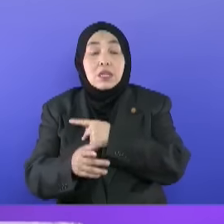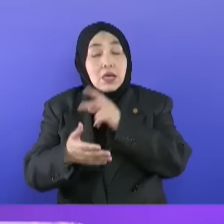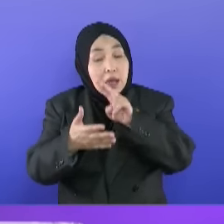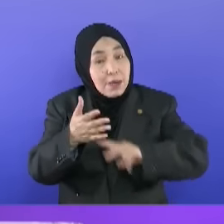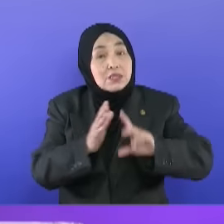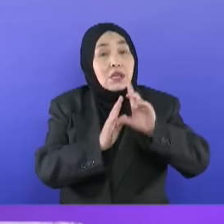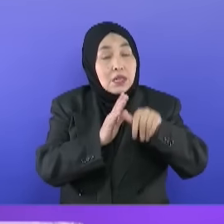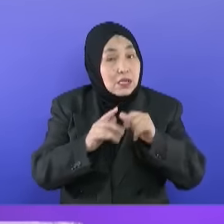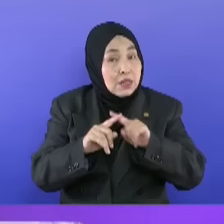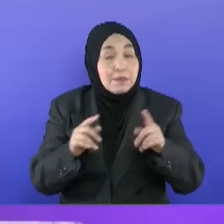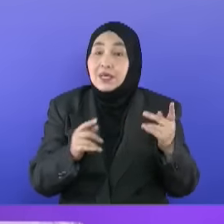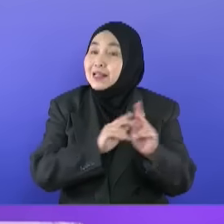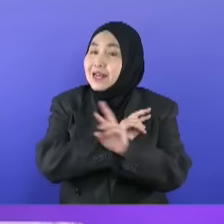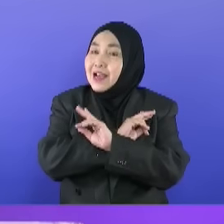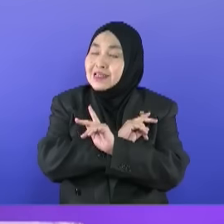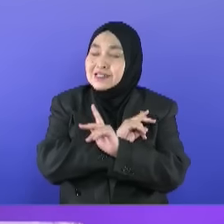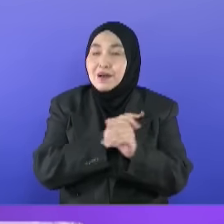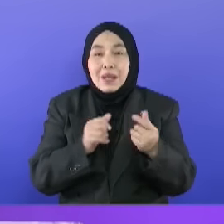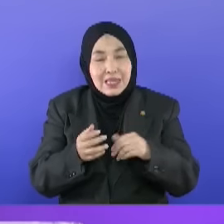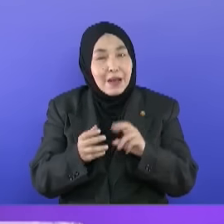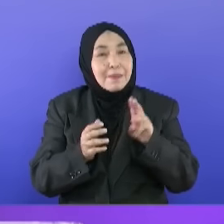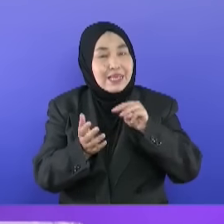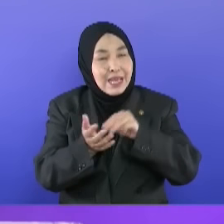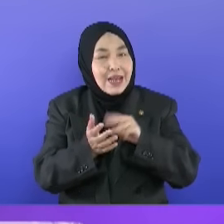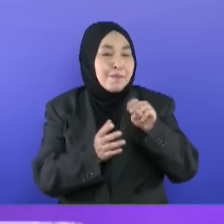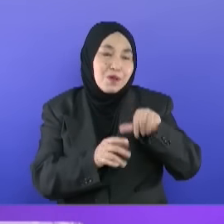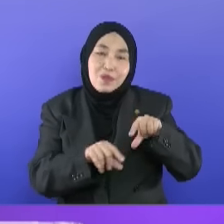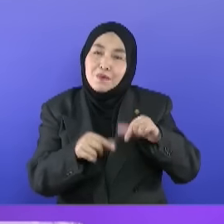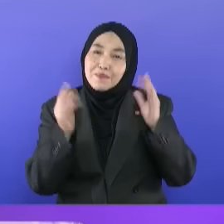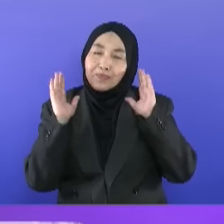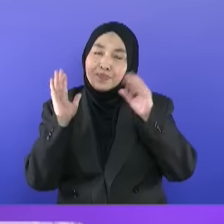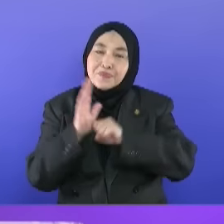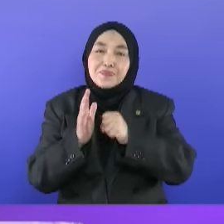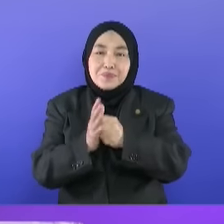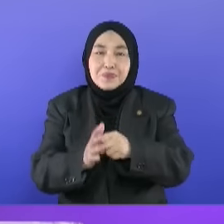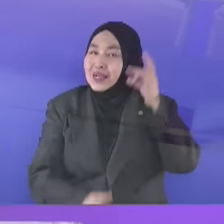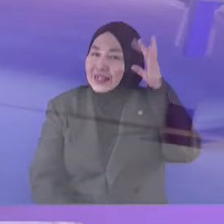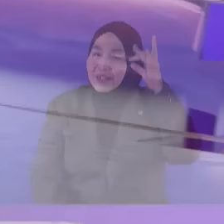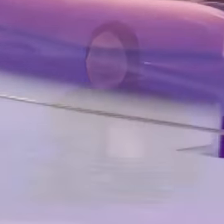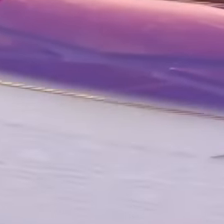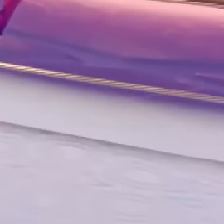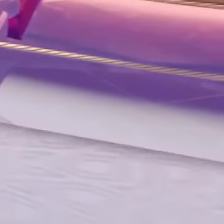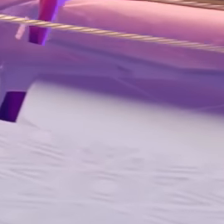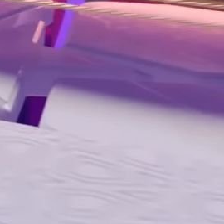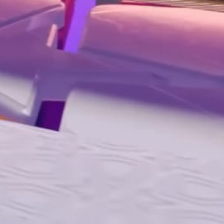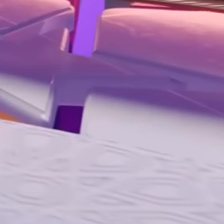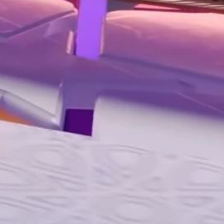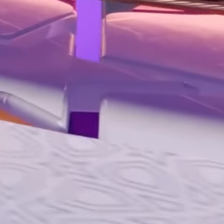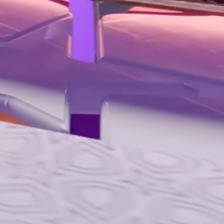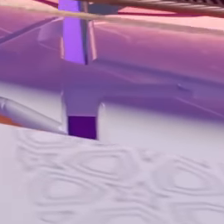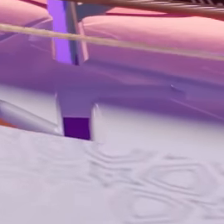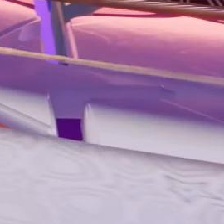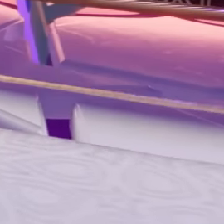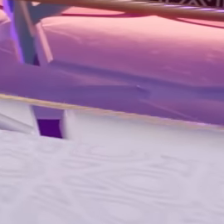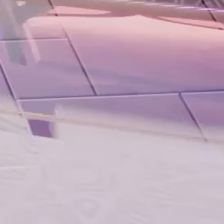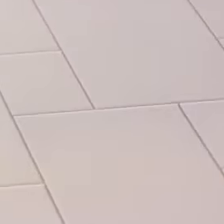sebentar lagi. Namun kita berehat sebentar kembali semula dalam My Quran Time. Quran solat infaq insya-Allah. Waj'alhu